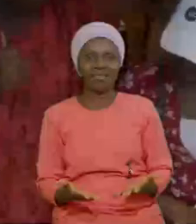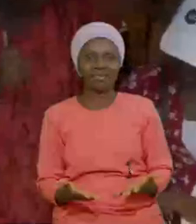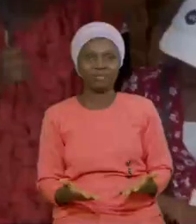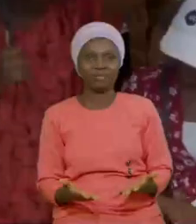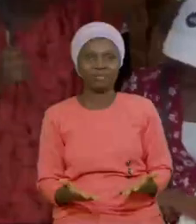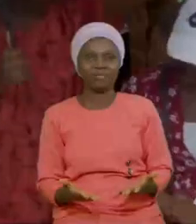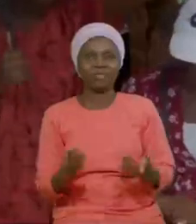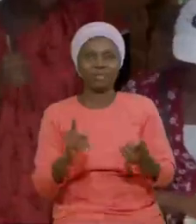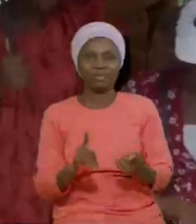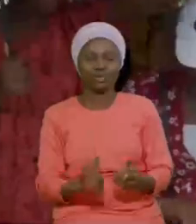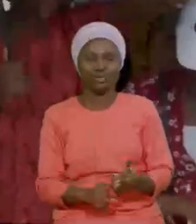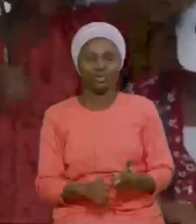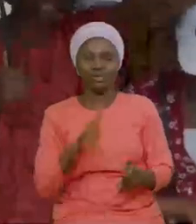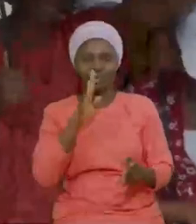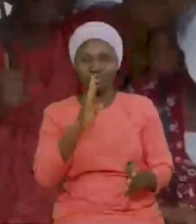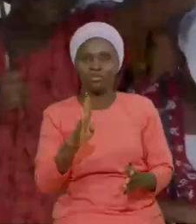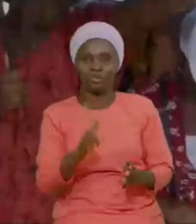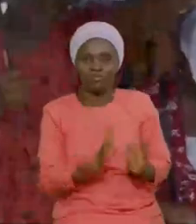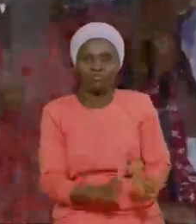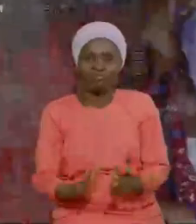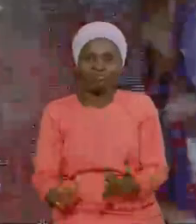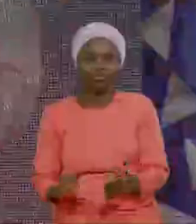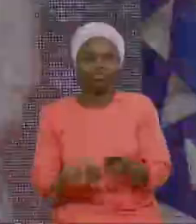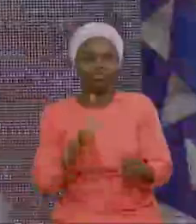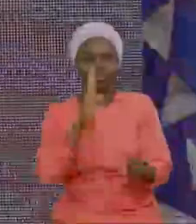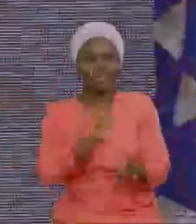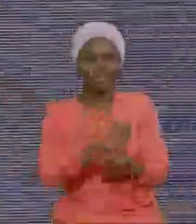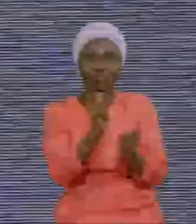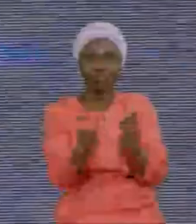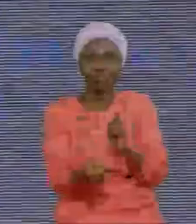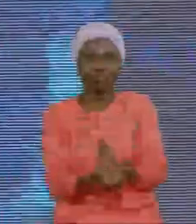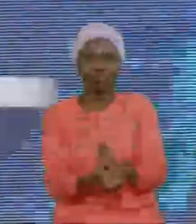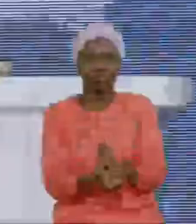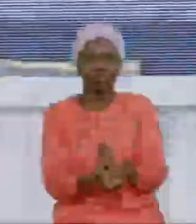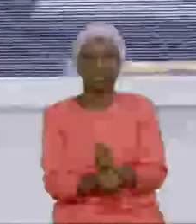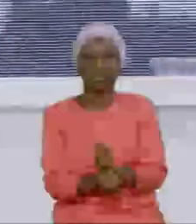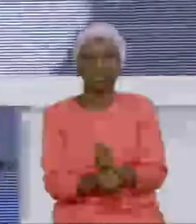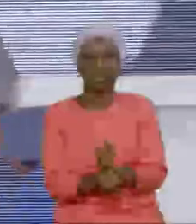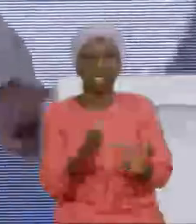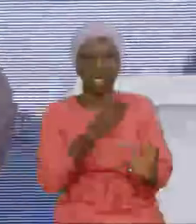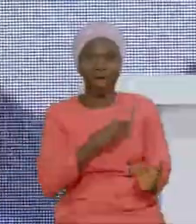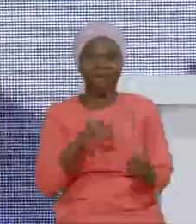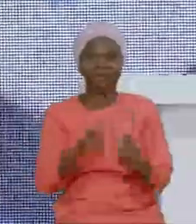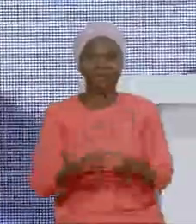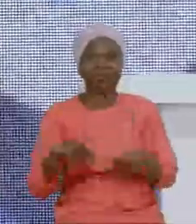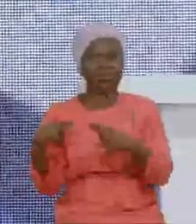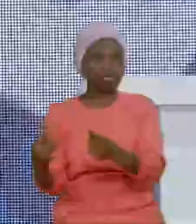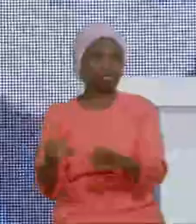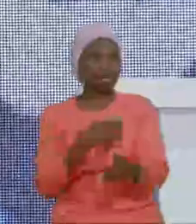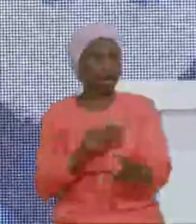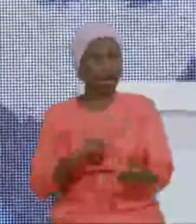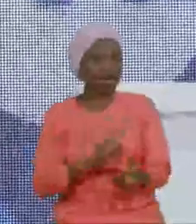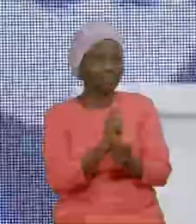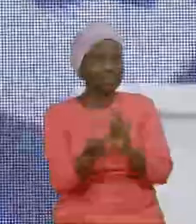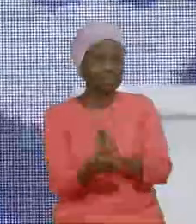be equipped. Pour être équipé. To be changed. Pour être transformé. And to go and change my world.